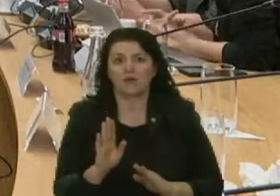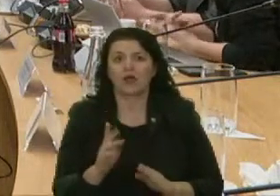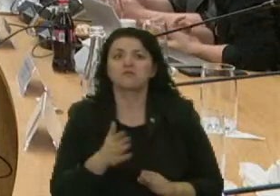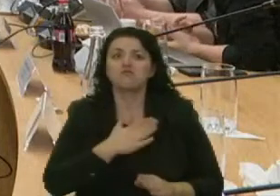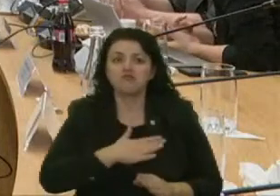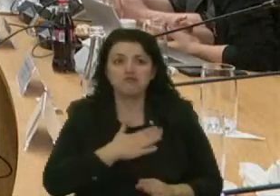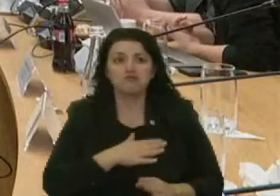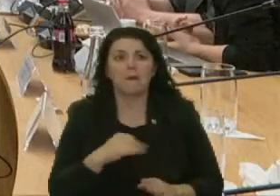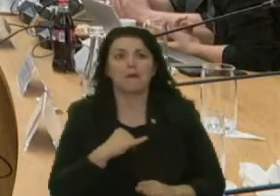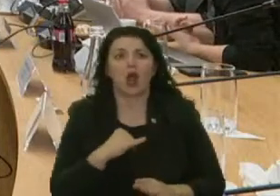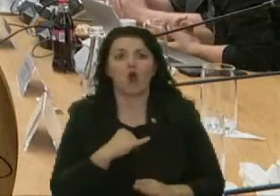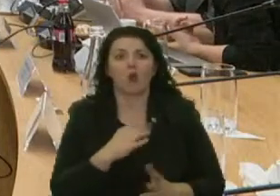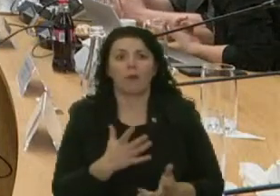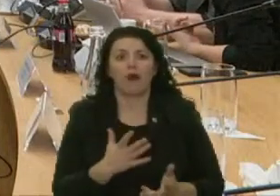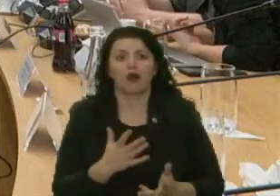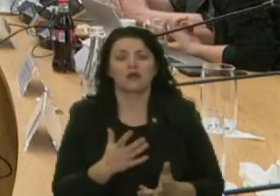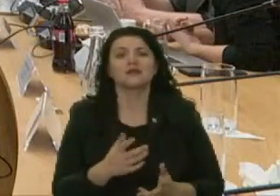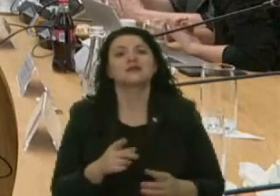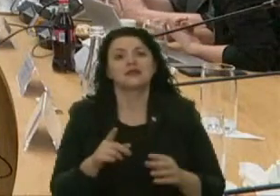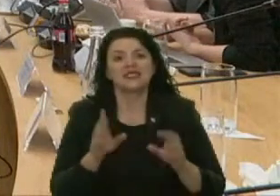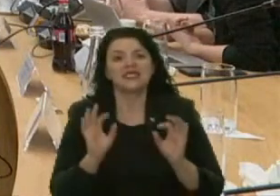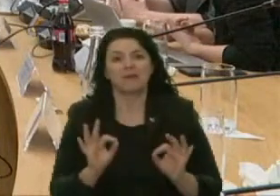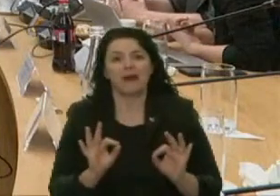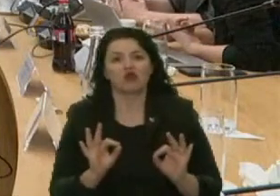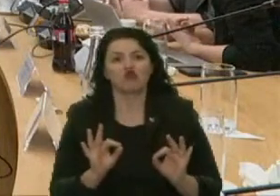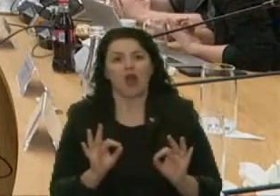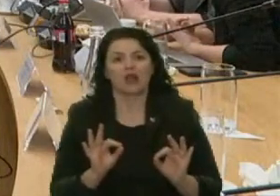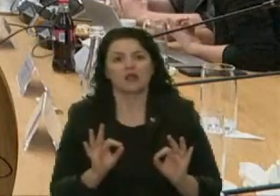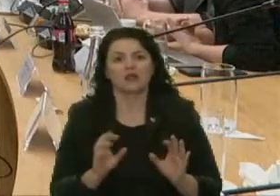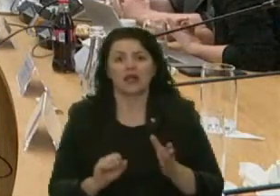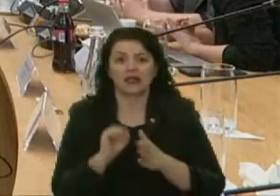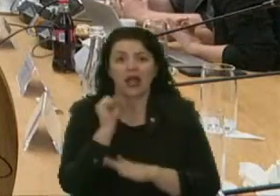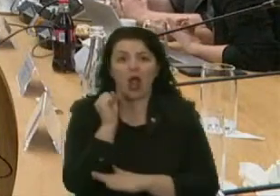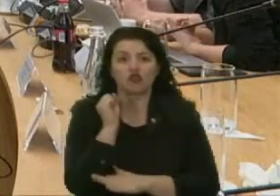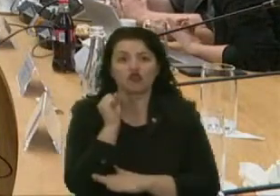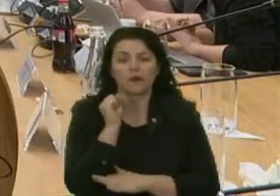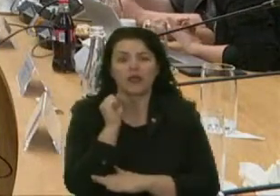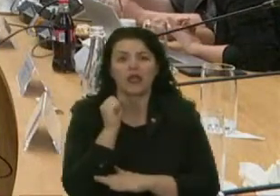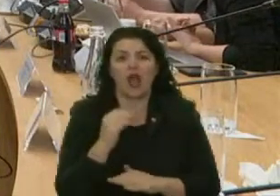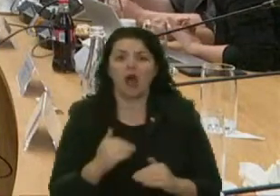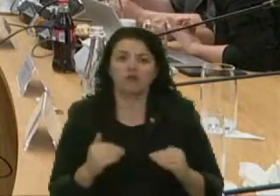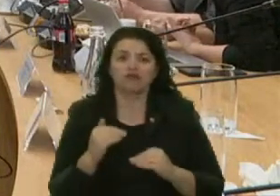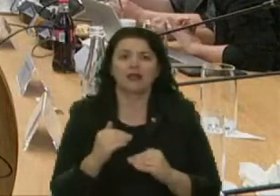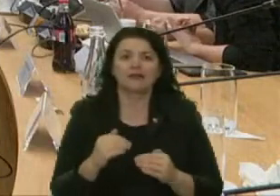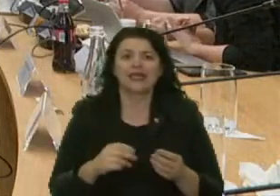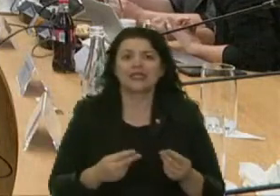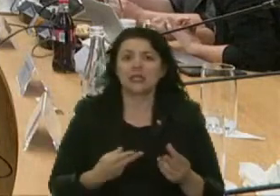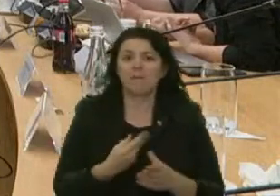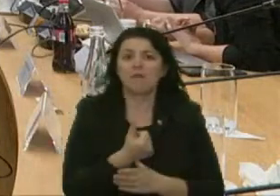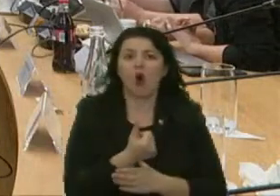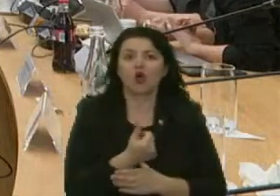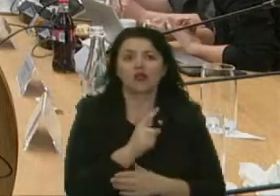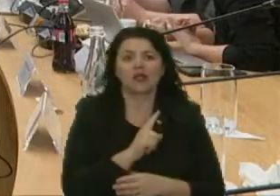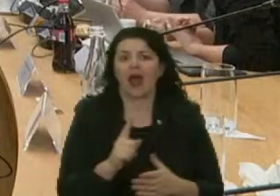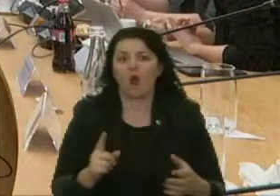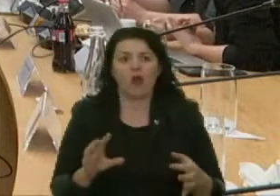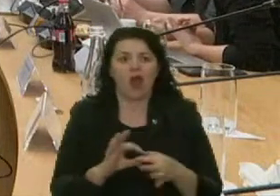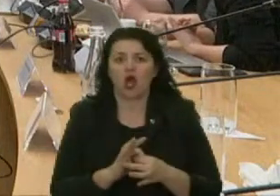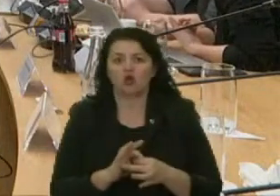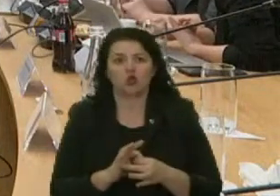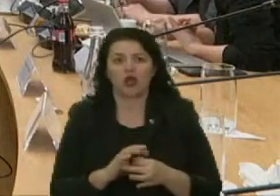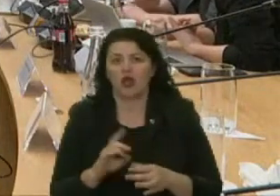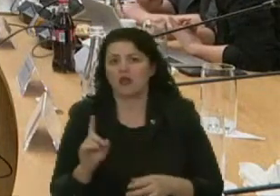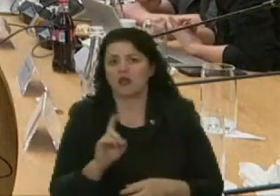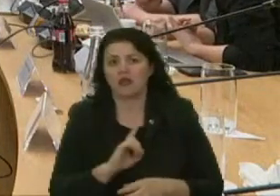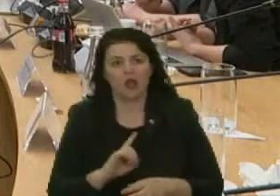preocupă de asta am spus că sunt special pentru că tu faptul crești prin artificii prin sporuri care n au nicio legătură nicio